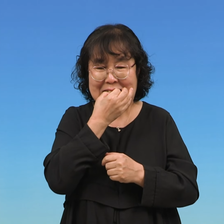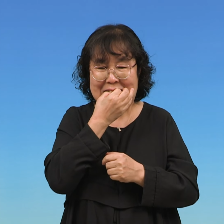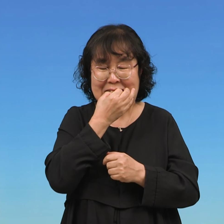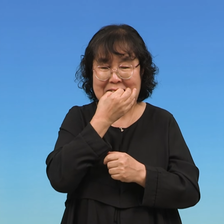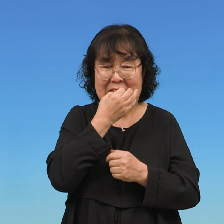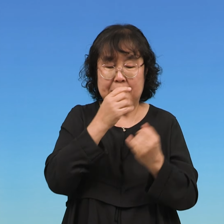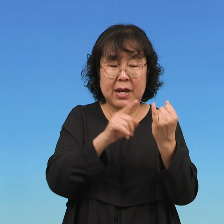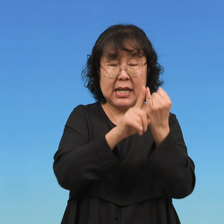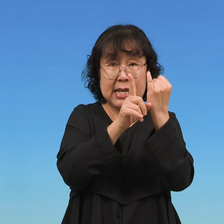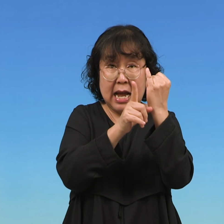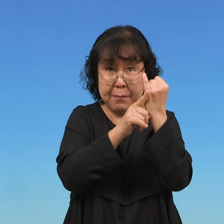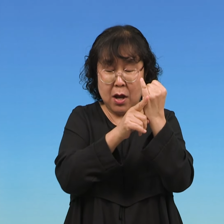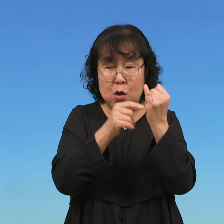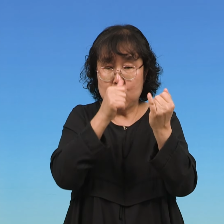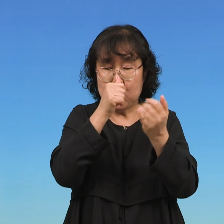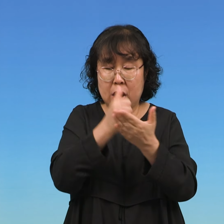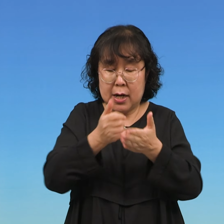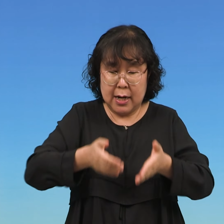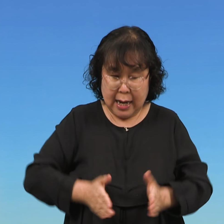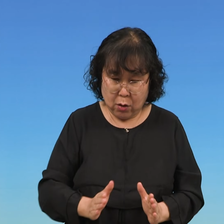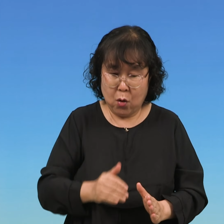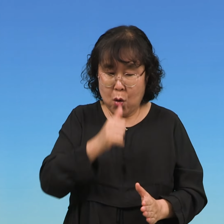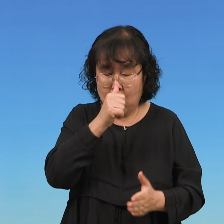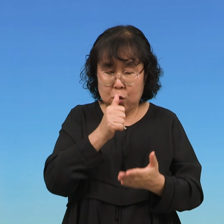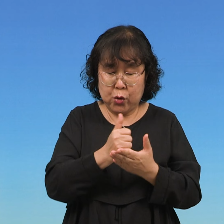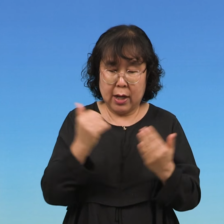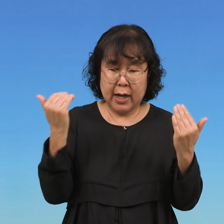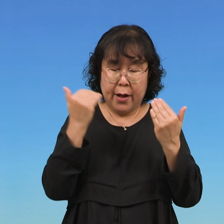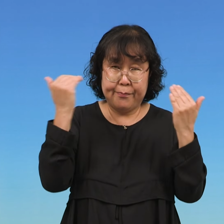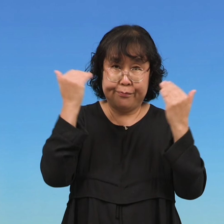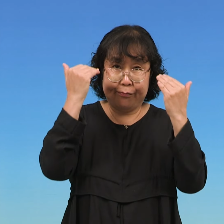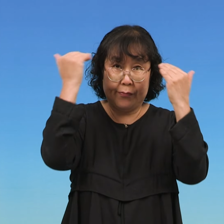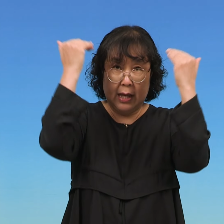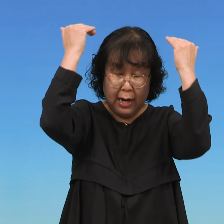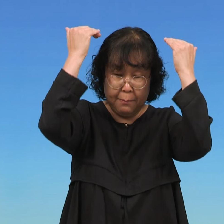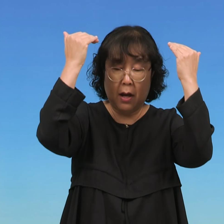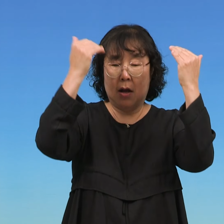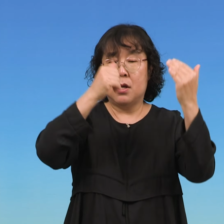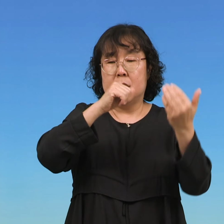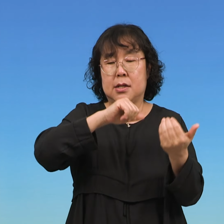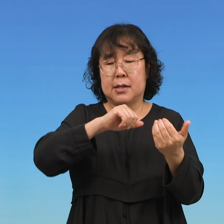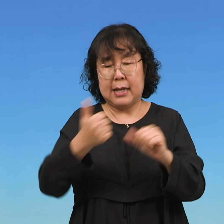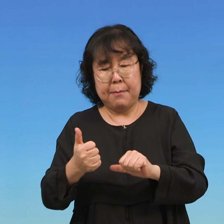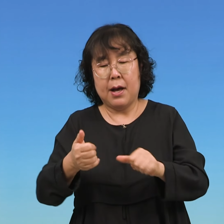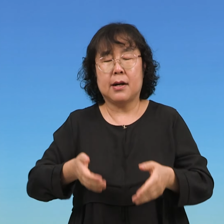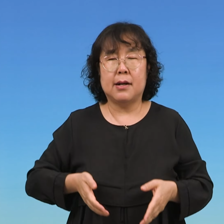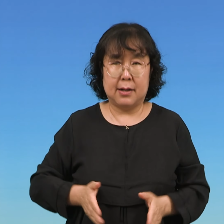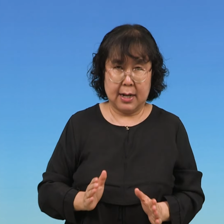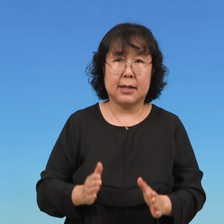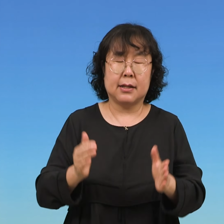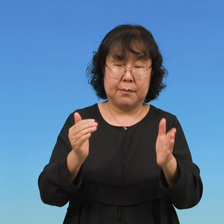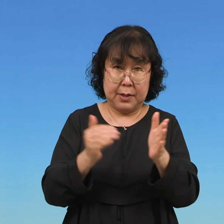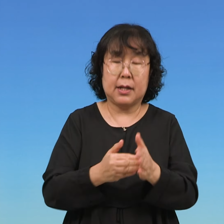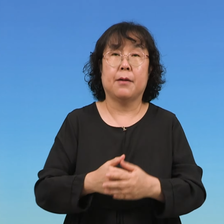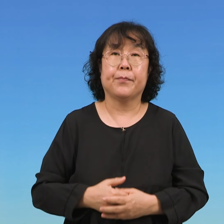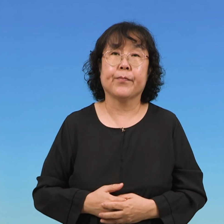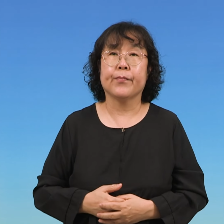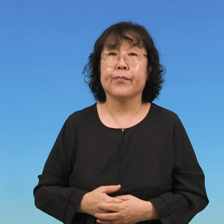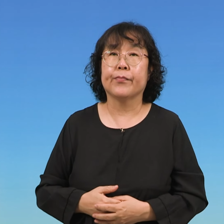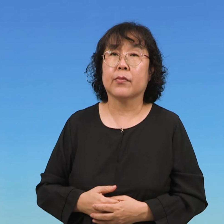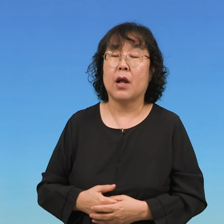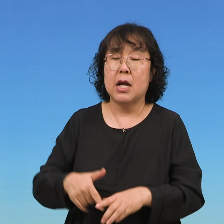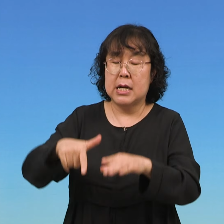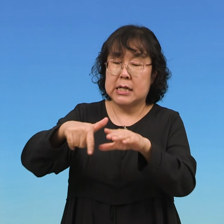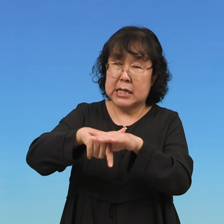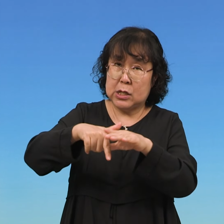욕심이 잉태한즉 죄를 낳고 죄가 장성한즉 사망을 낳느니라 지난주 여러분